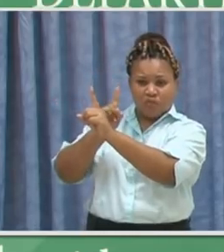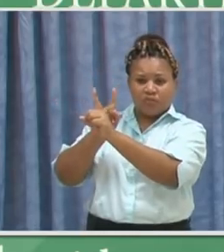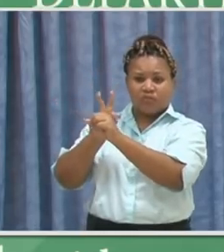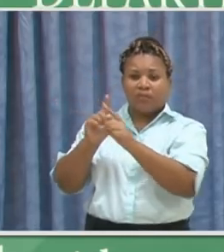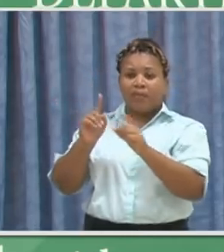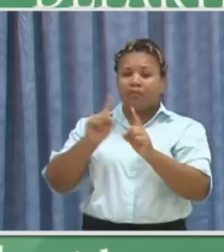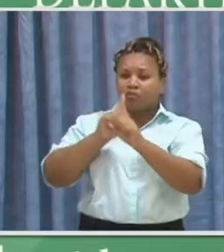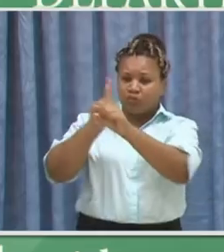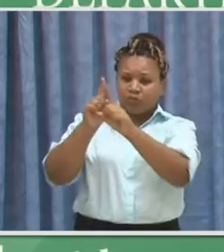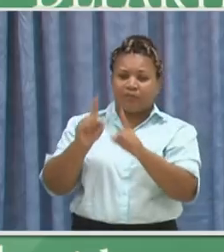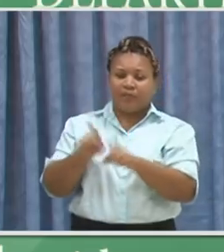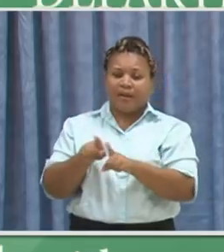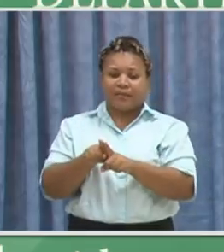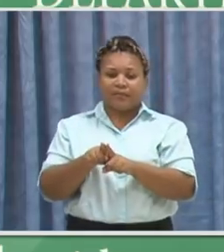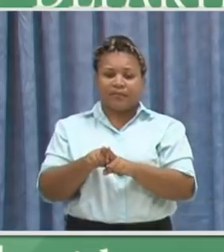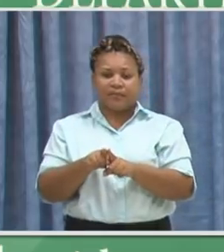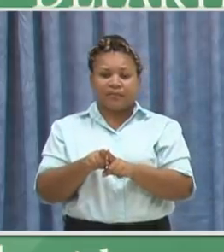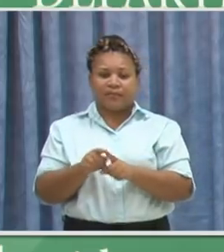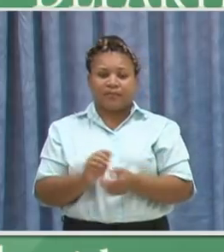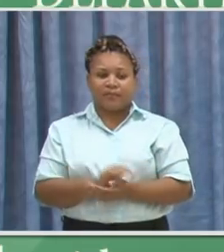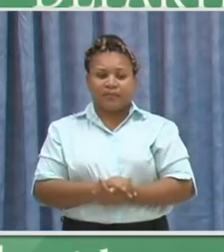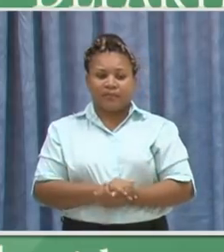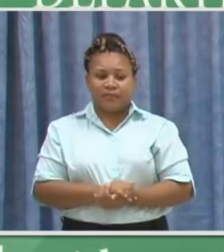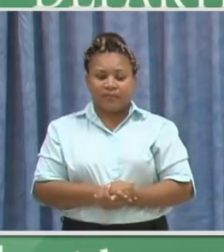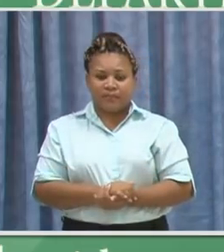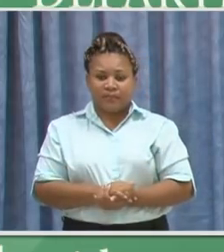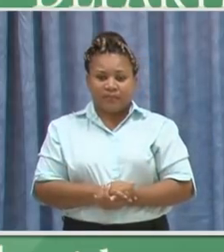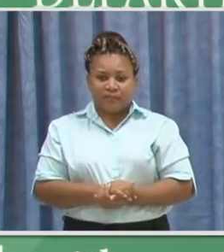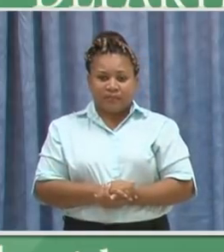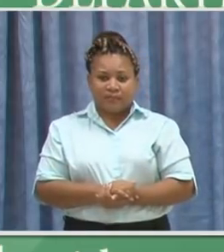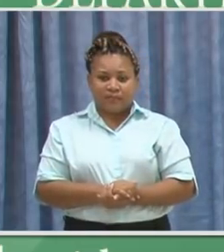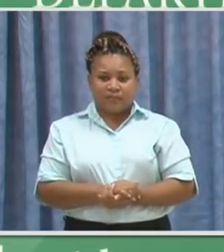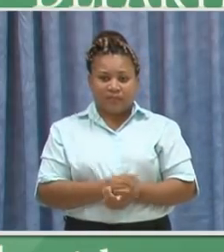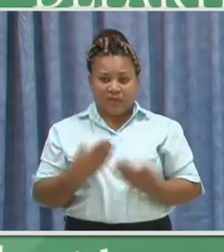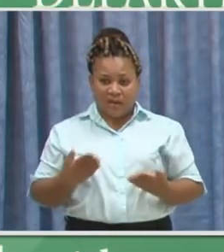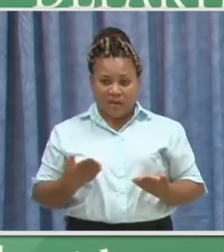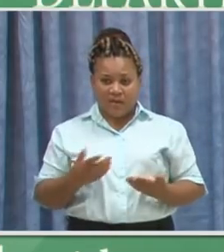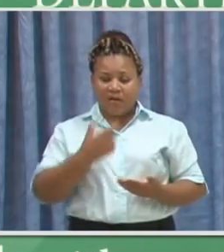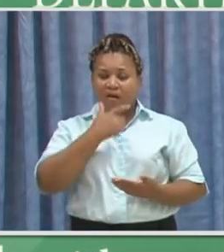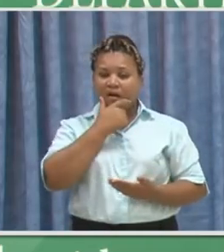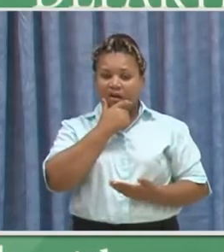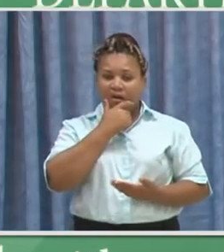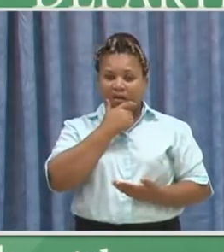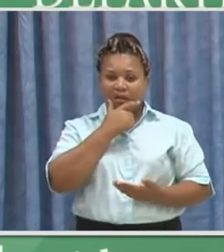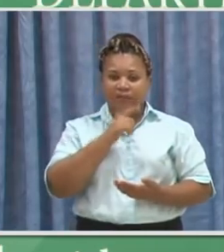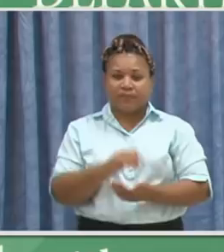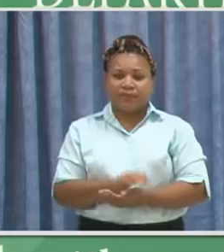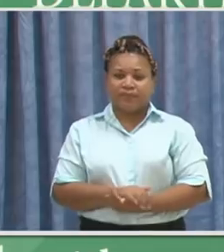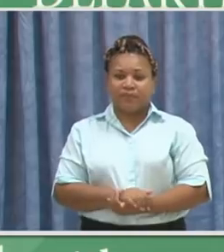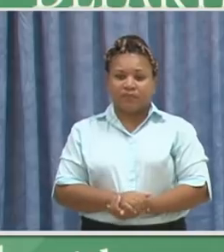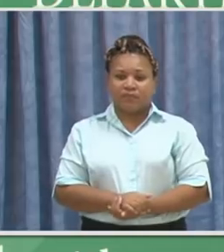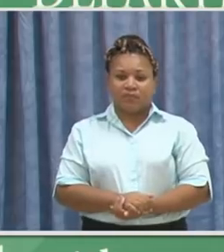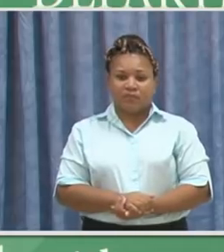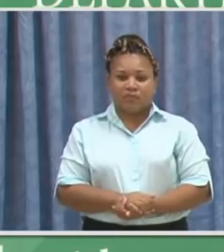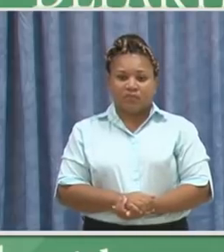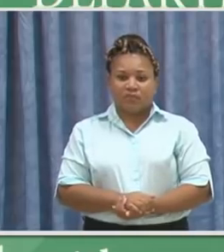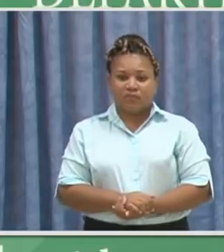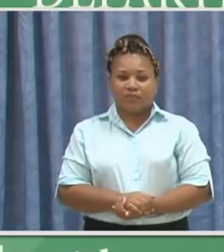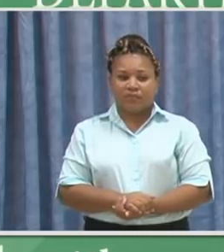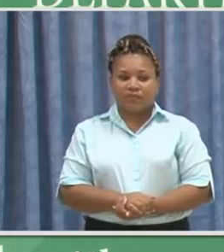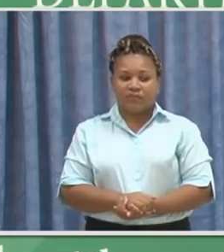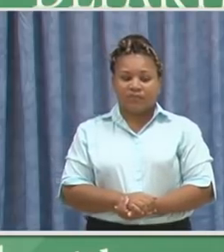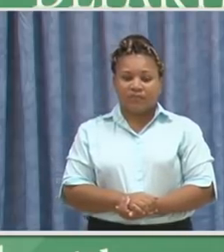So far, our situation remains more or less the same in terms of the number of cases that we have in the country. We still have